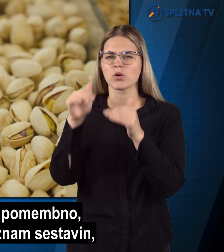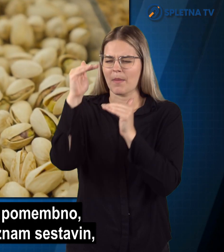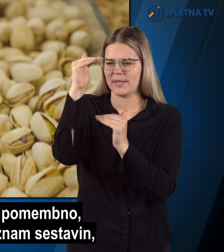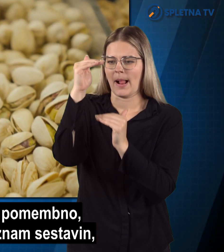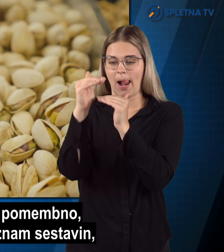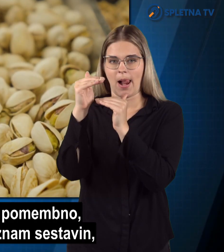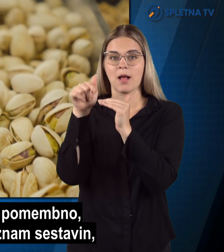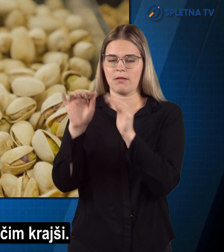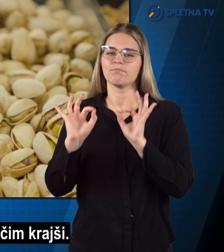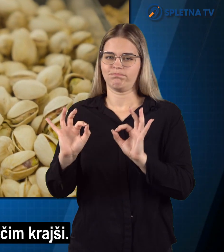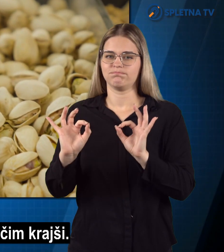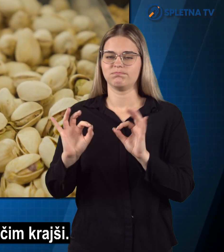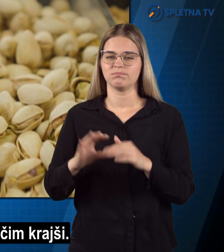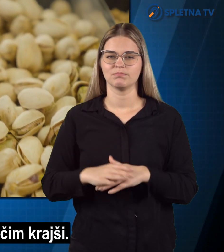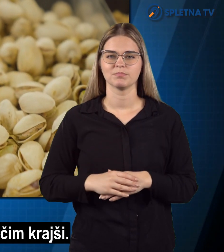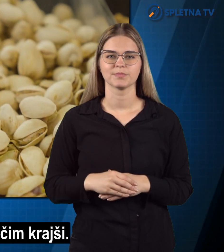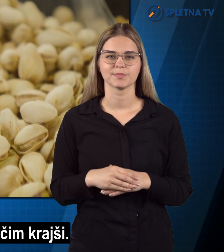biti čim krajši.